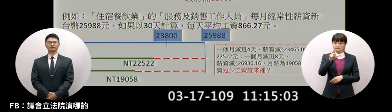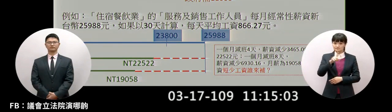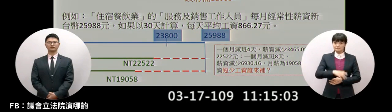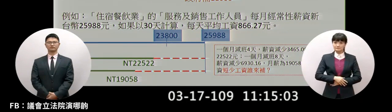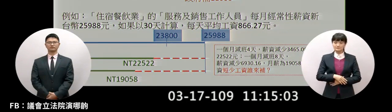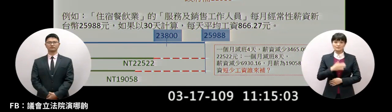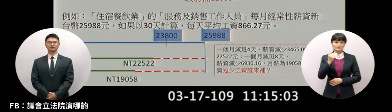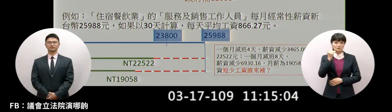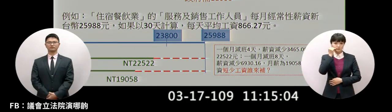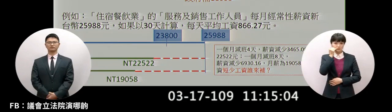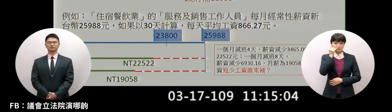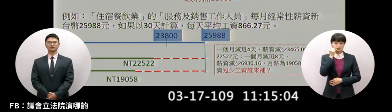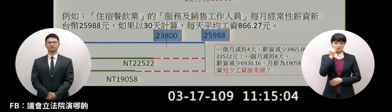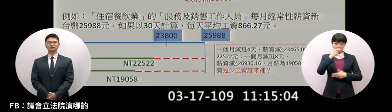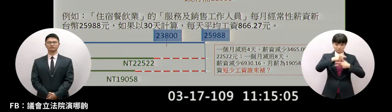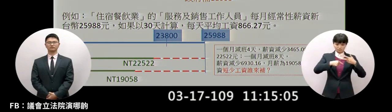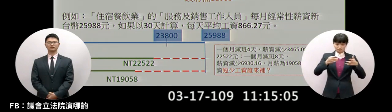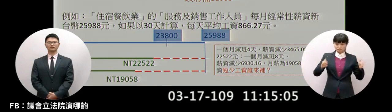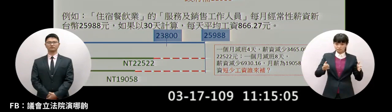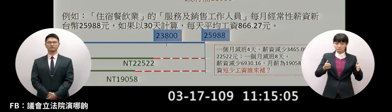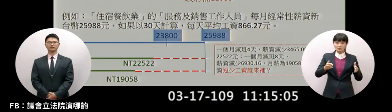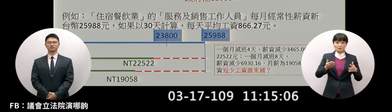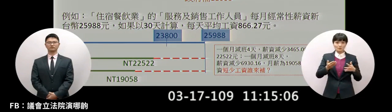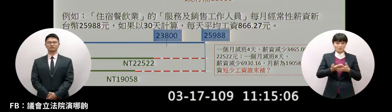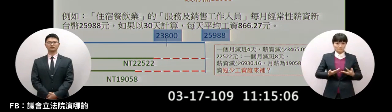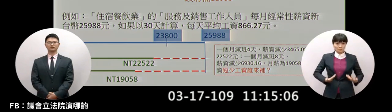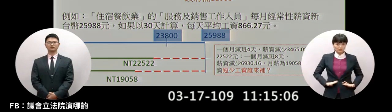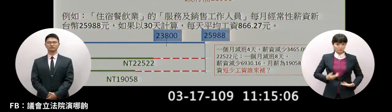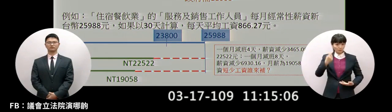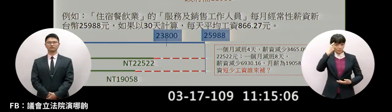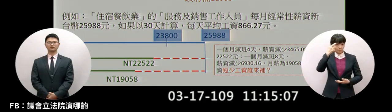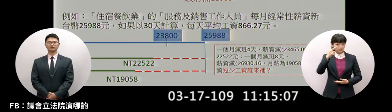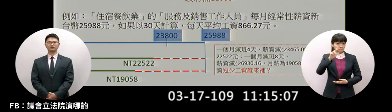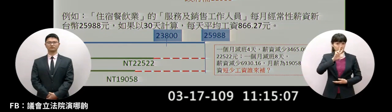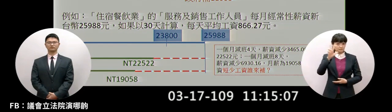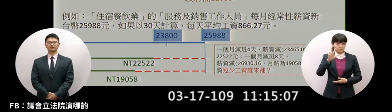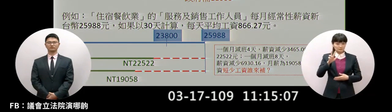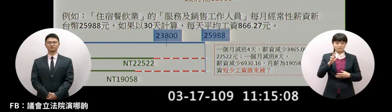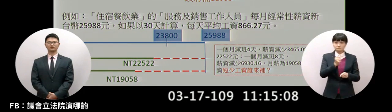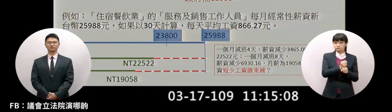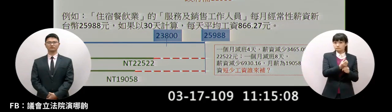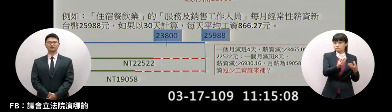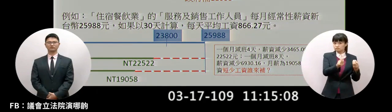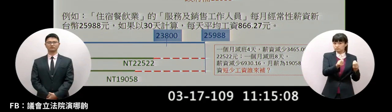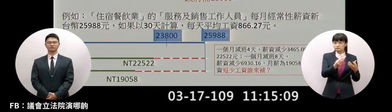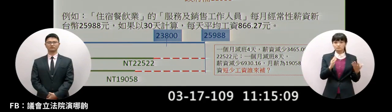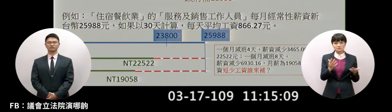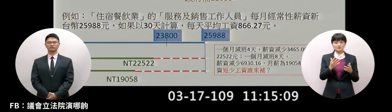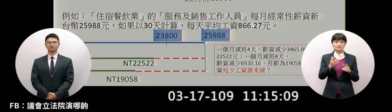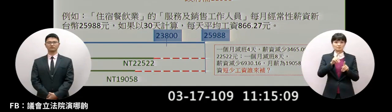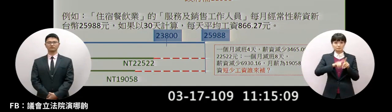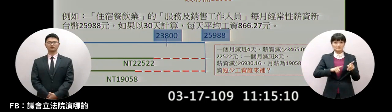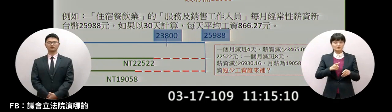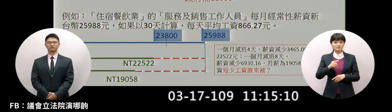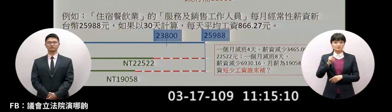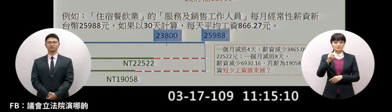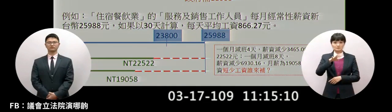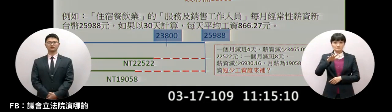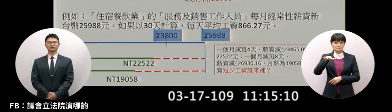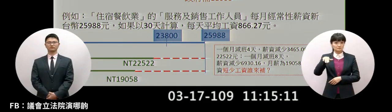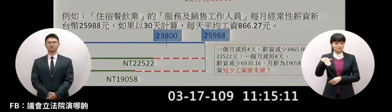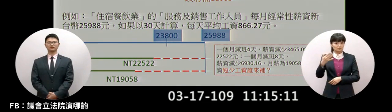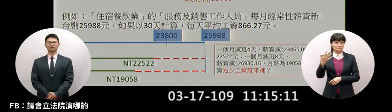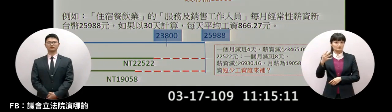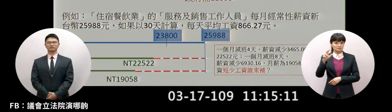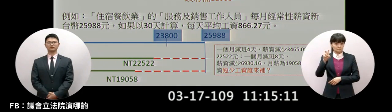礼拜多休息一天不上班，事实上他薪水会落在22522，如果一个礼